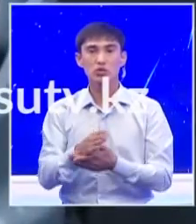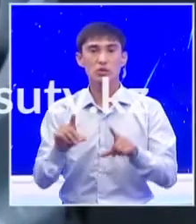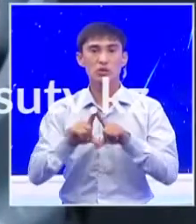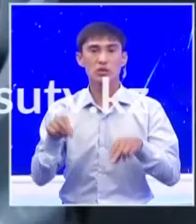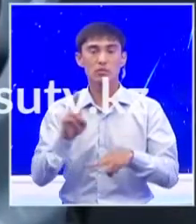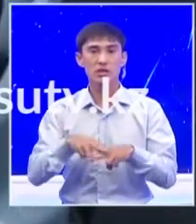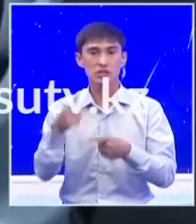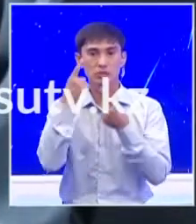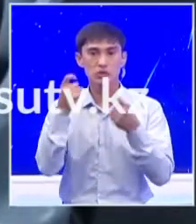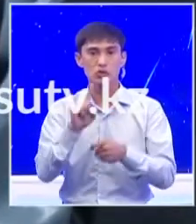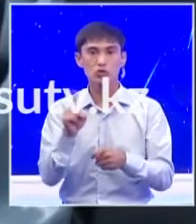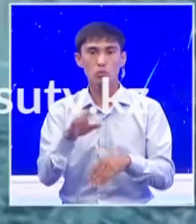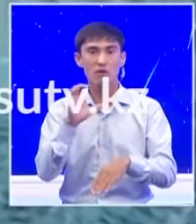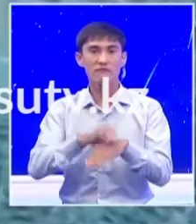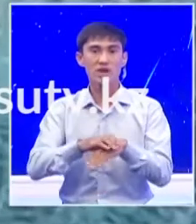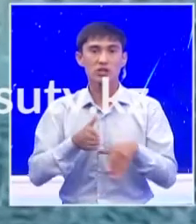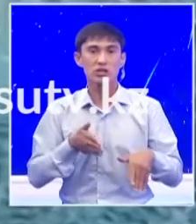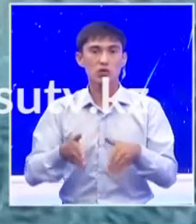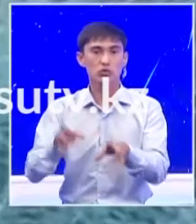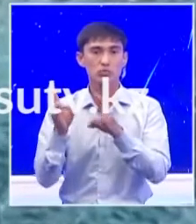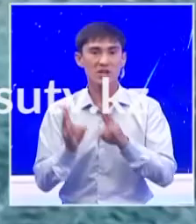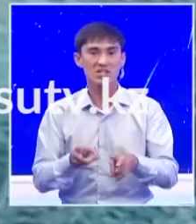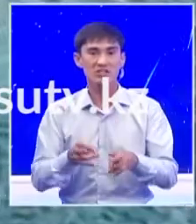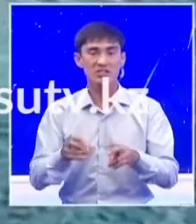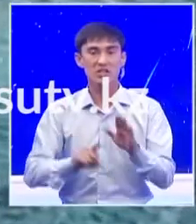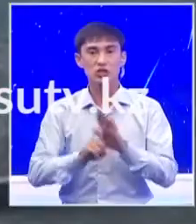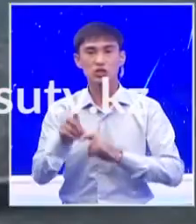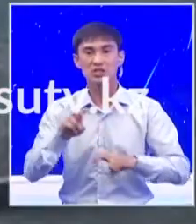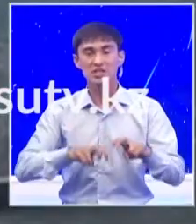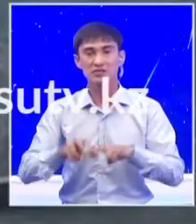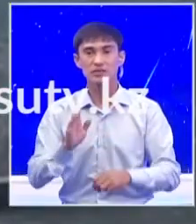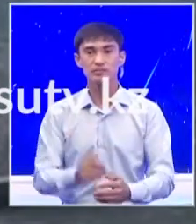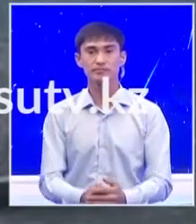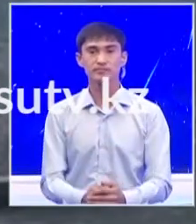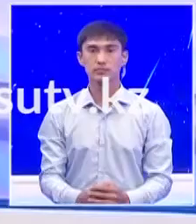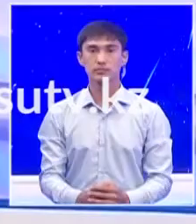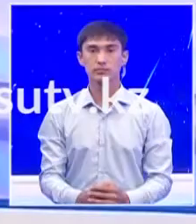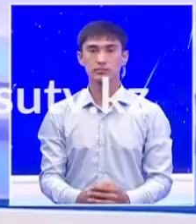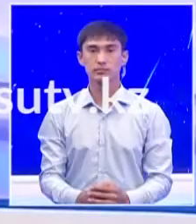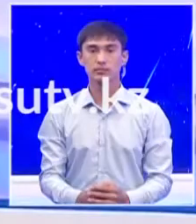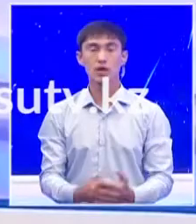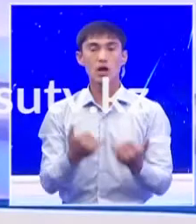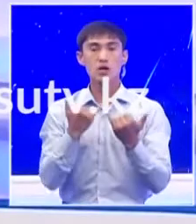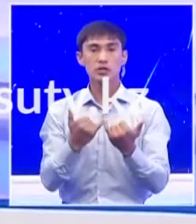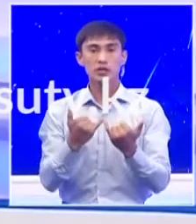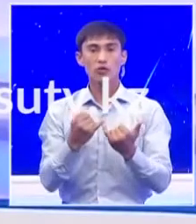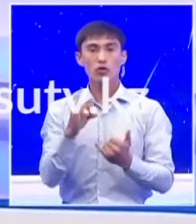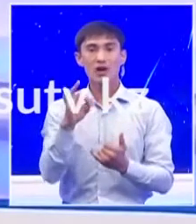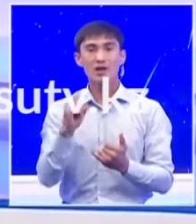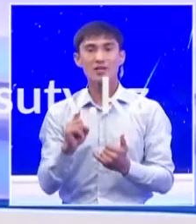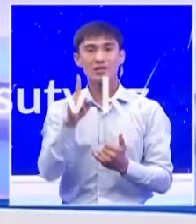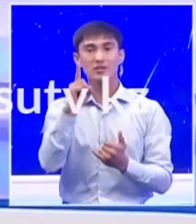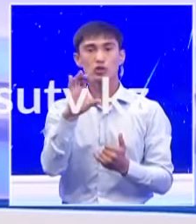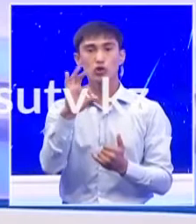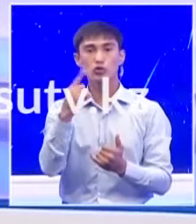департамента полиции сообщили, что по факту дорожно-транспортного происшествия началось следствие. Буквально сегодня